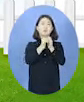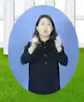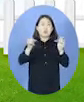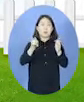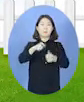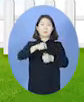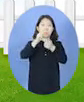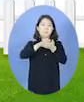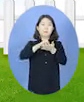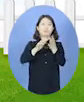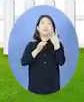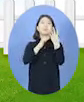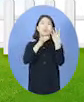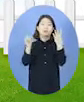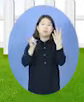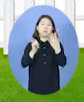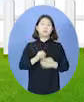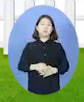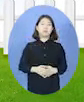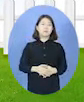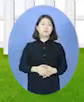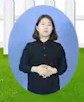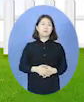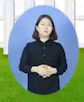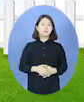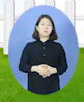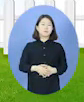제품 조립원 4명을 모집합니다.